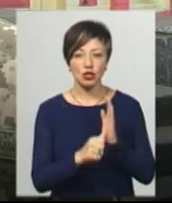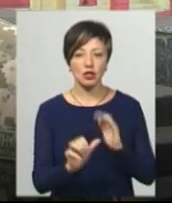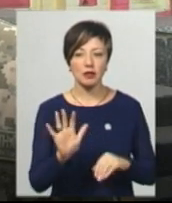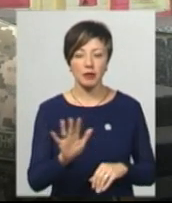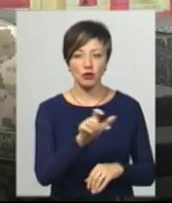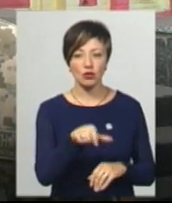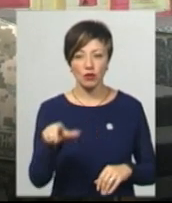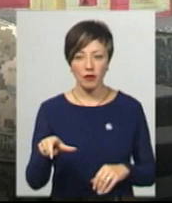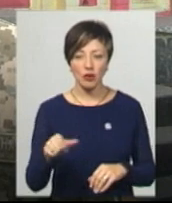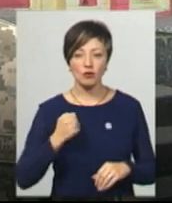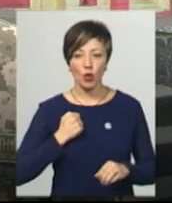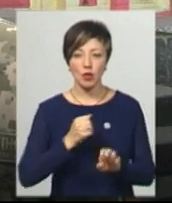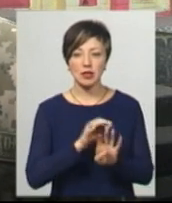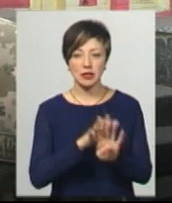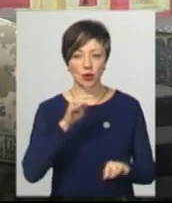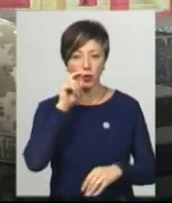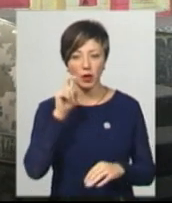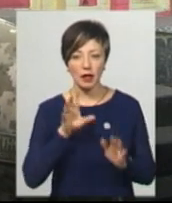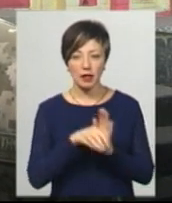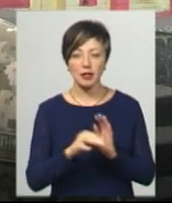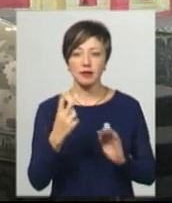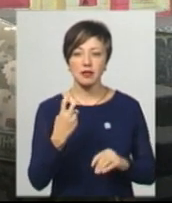365 чоловік піде до Збройних сил України і